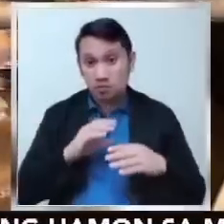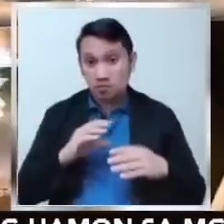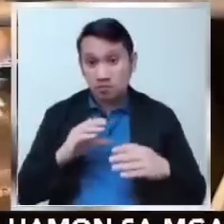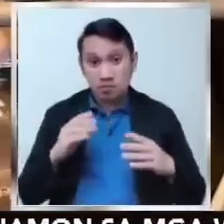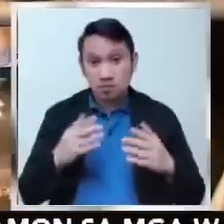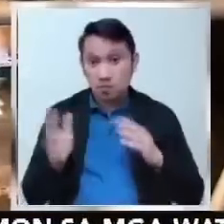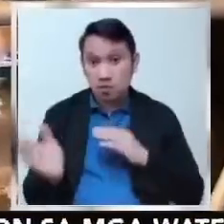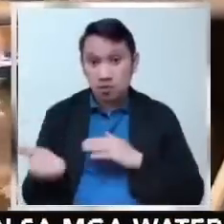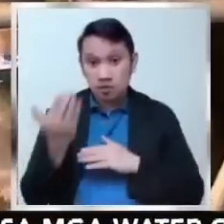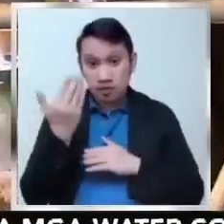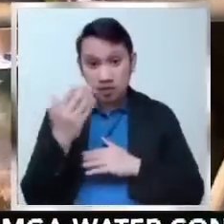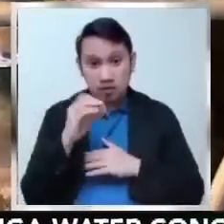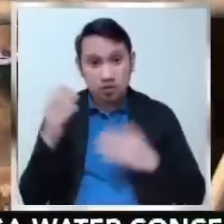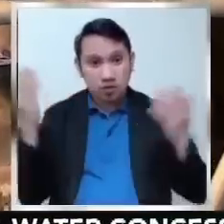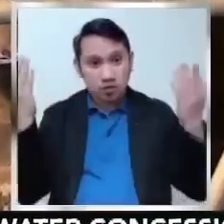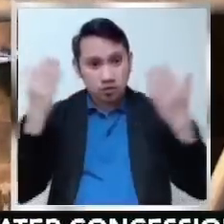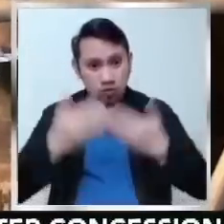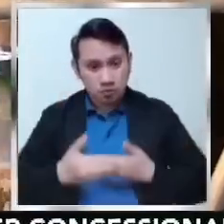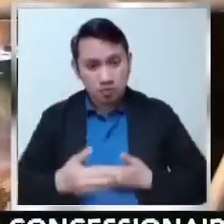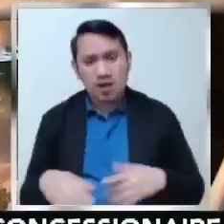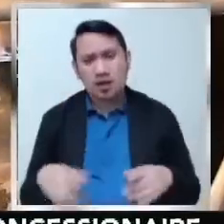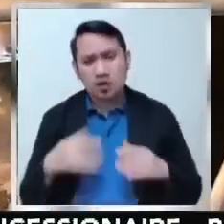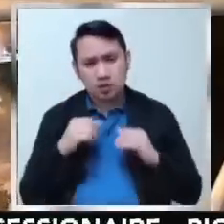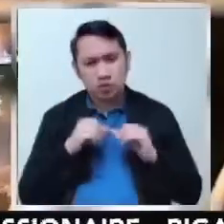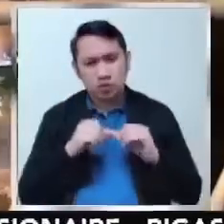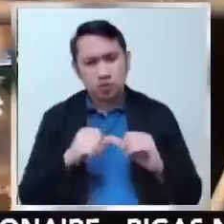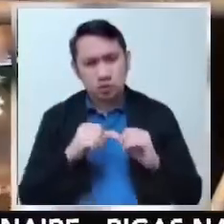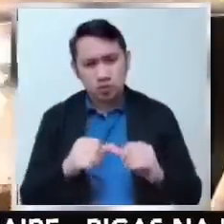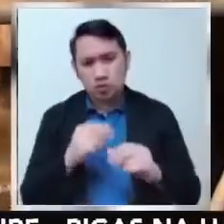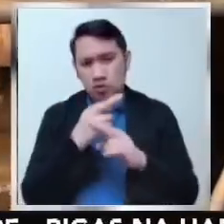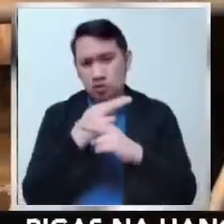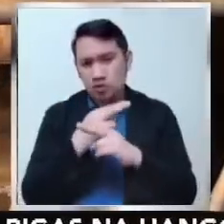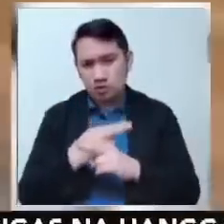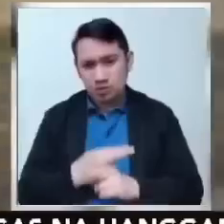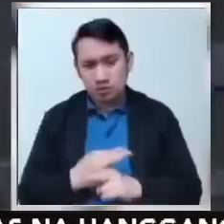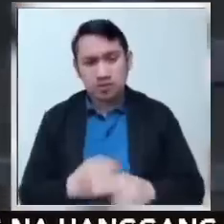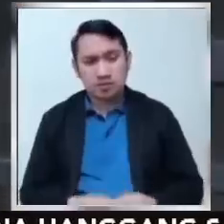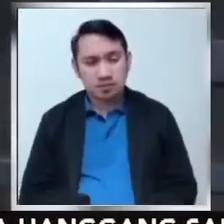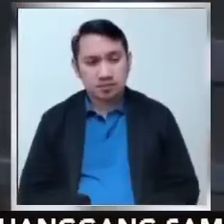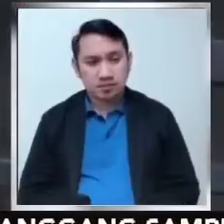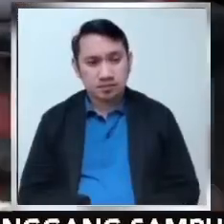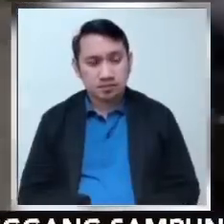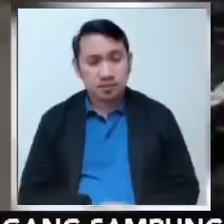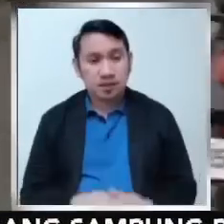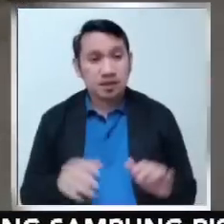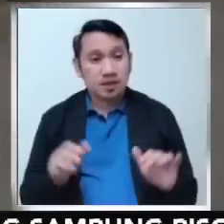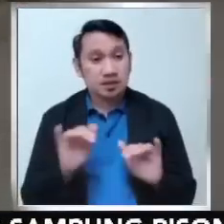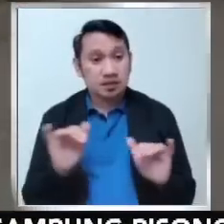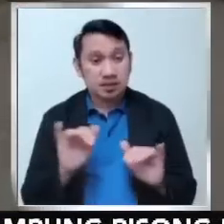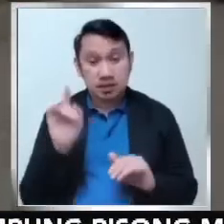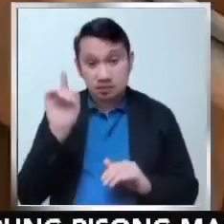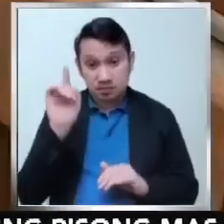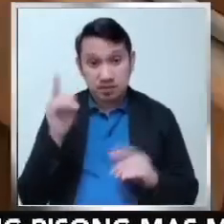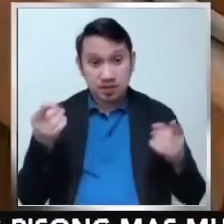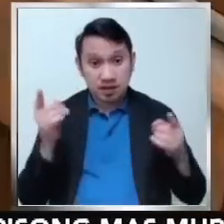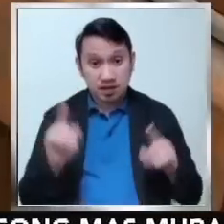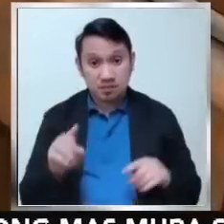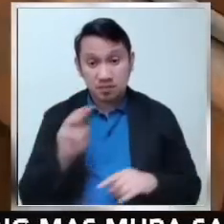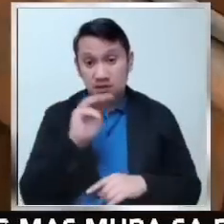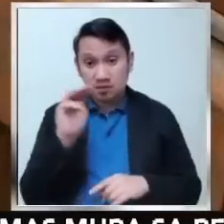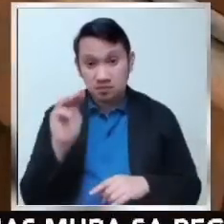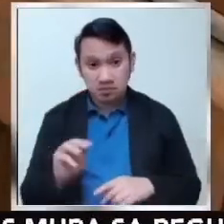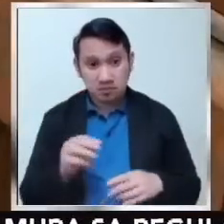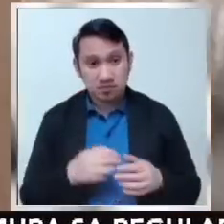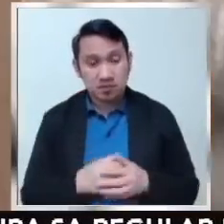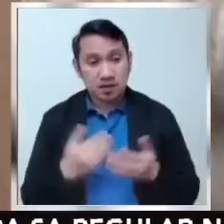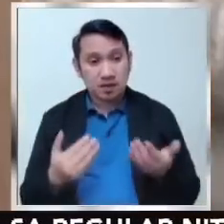gabi, tuloy-tuloy ang pipe laying at repair works ng dalawang water concessionaire. tulad ng isang ito sa Blumentritt, Maynila, naglalatag na ng